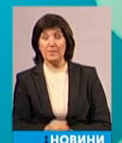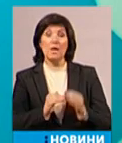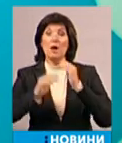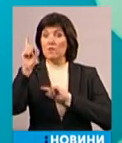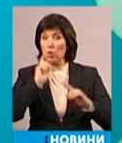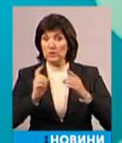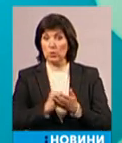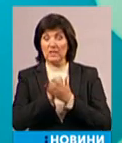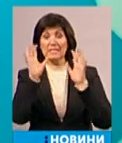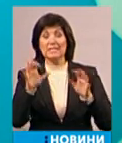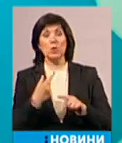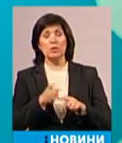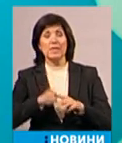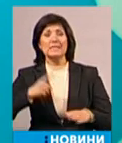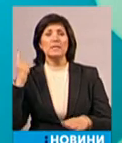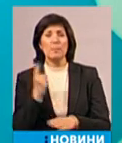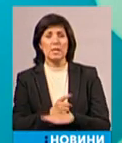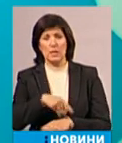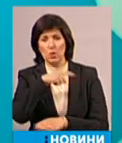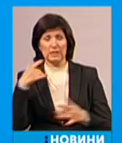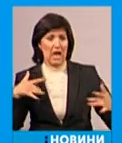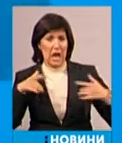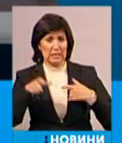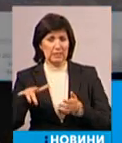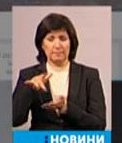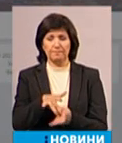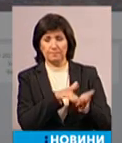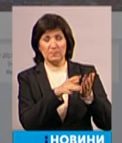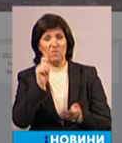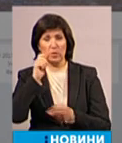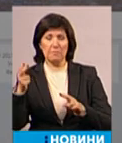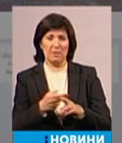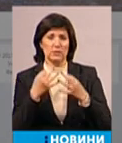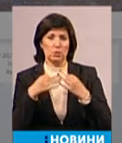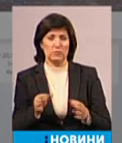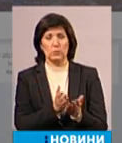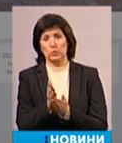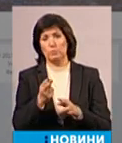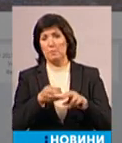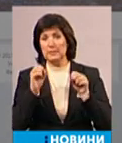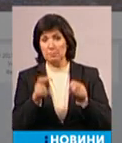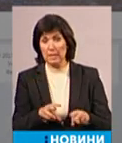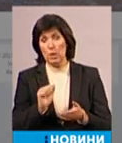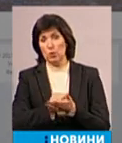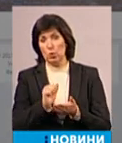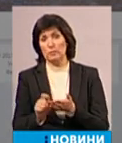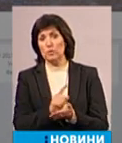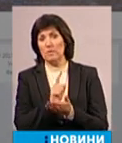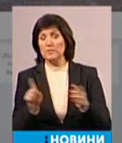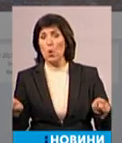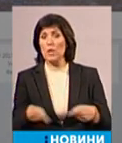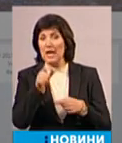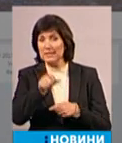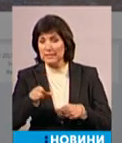Верховна Рада ухвалила закон, який забороняє російським артистам гастролювати в Україні без дозволу Служби безпеки. Документ зобов'язує